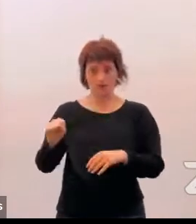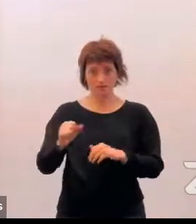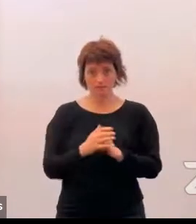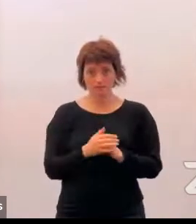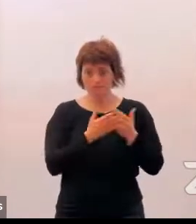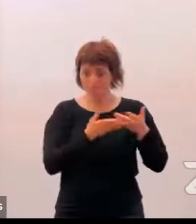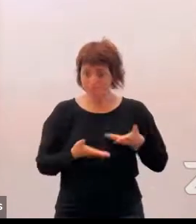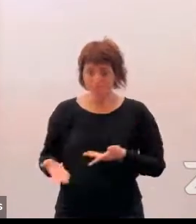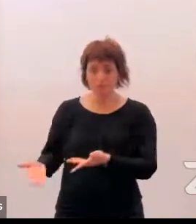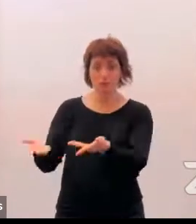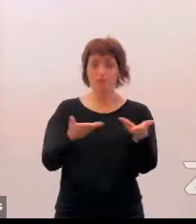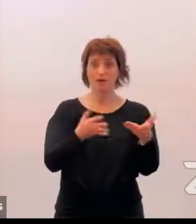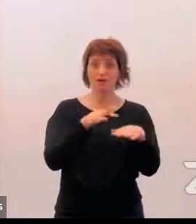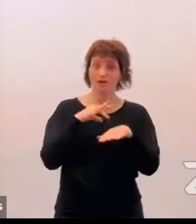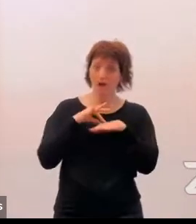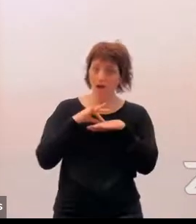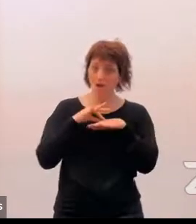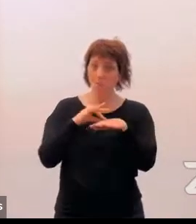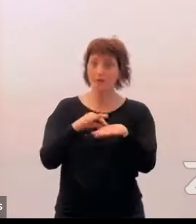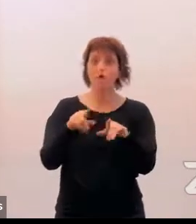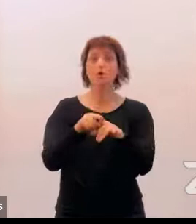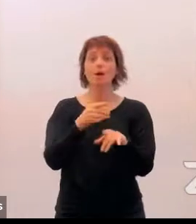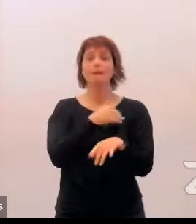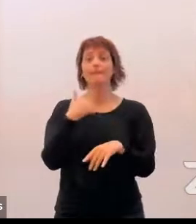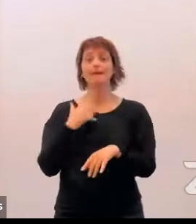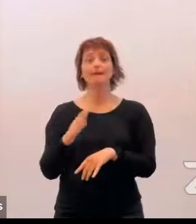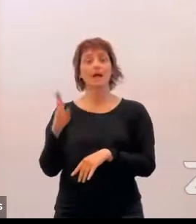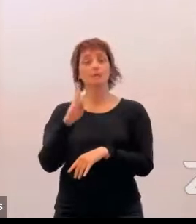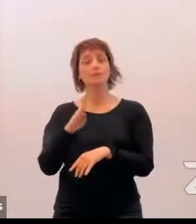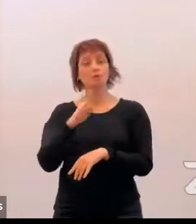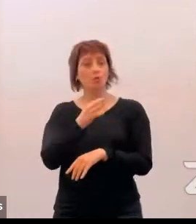cela est accompagné, Véronique Billot l'a bien rappelé,